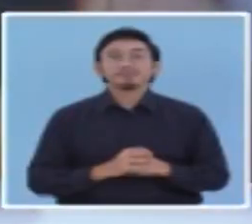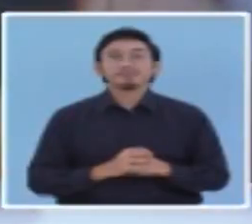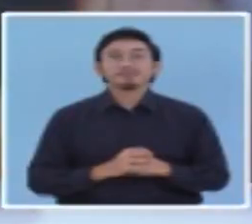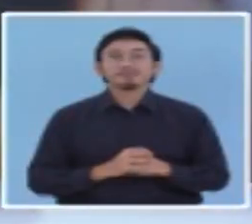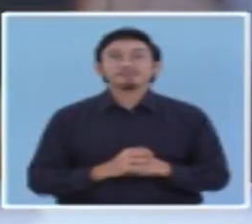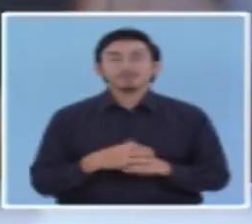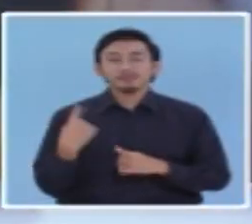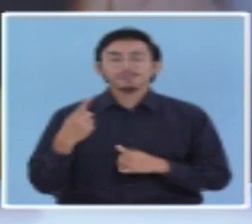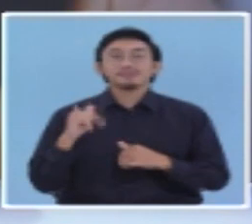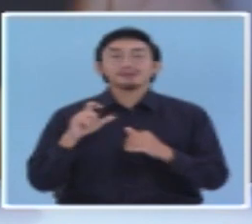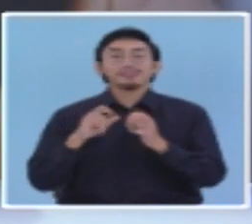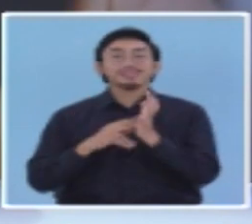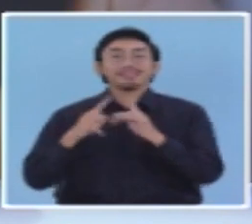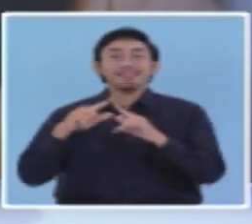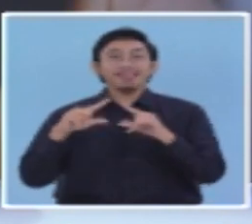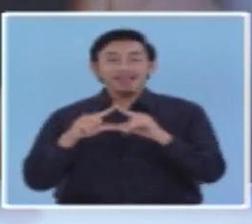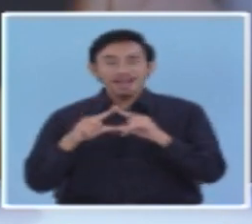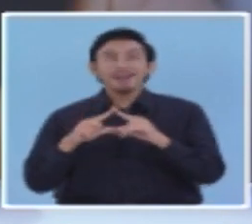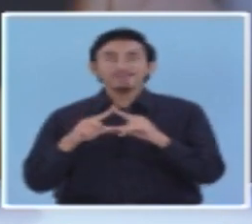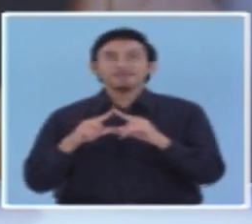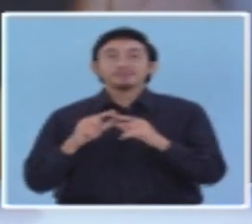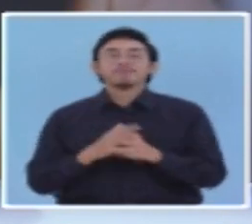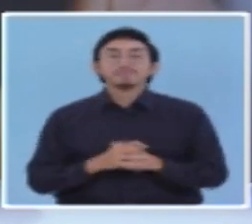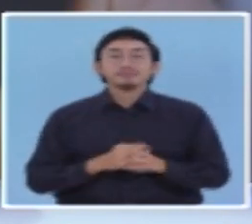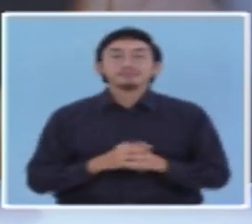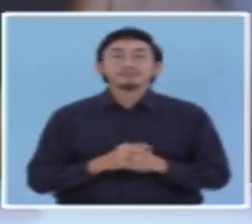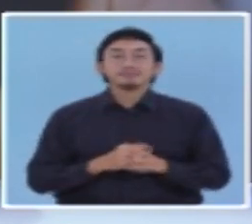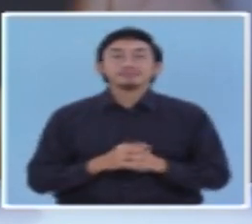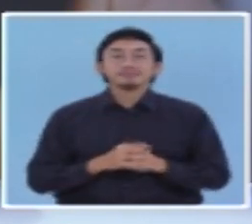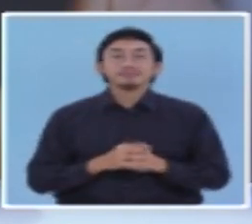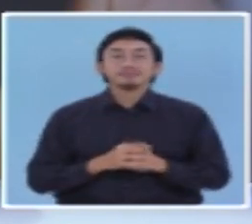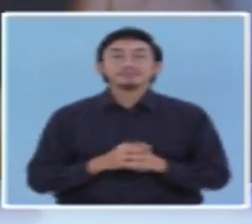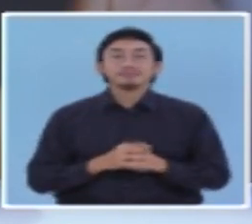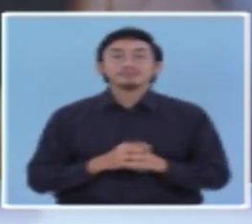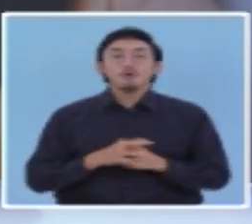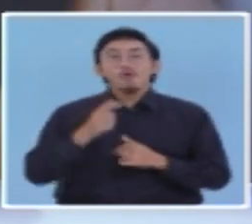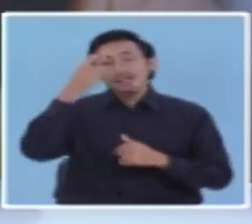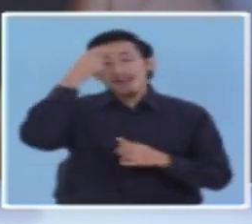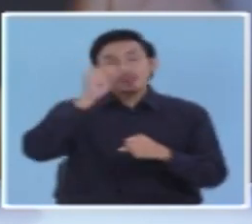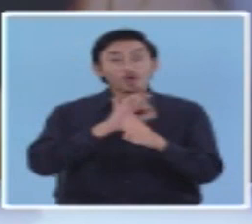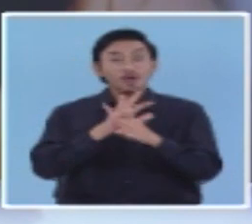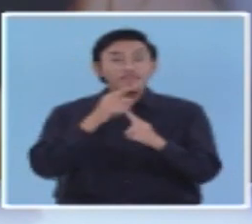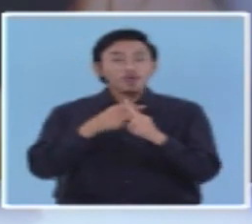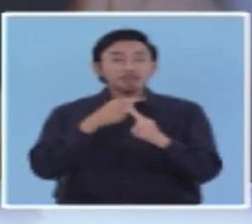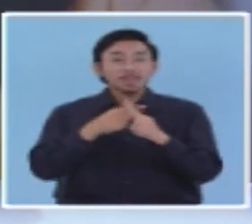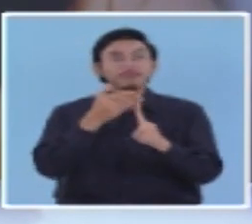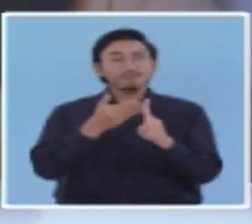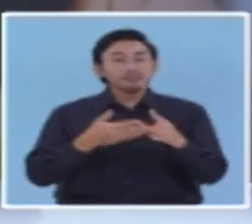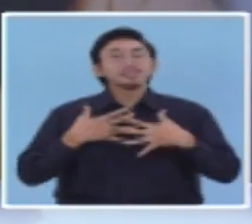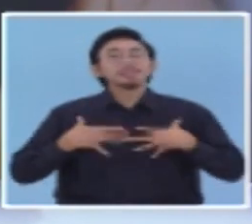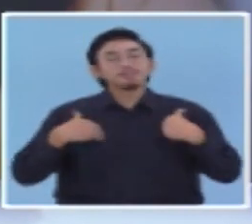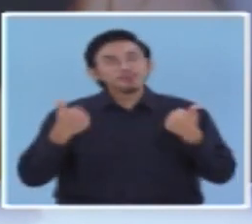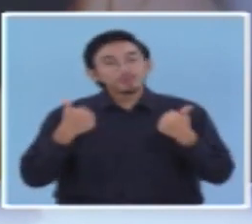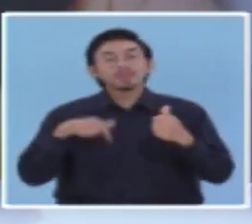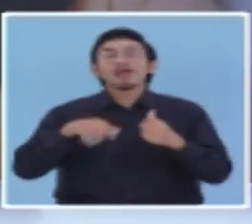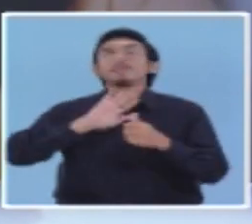sudah bersama kami ada Mbak Cinta Aditya Wardana, pasien positif corona yang dinyatakan memang sudah sembuh dan berkumpul kembali